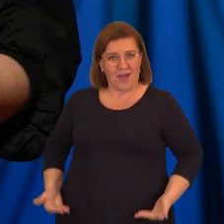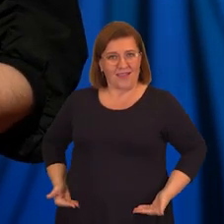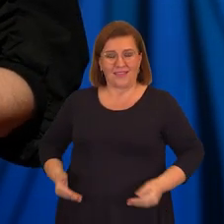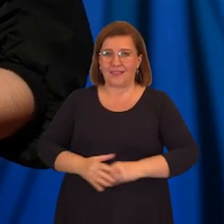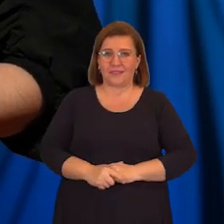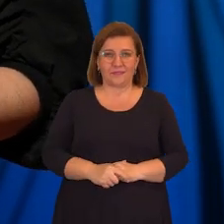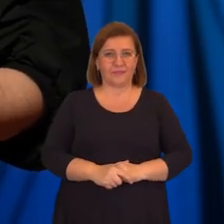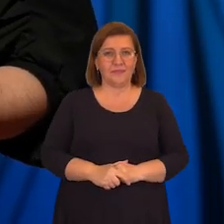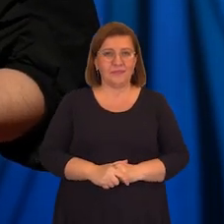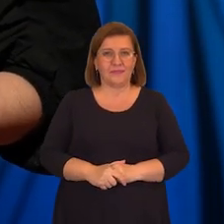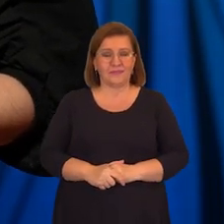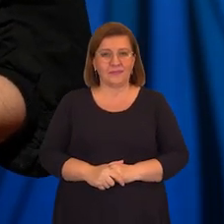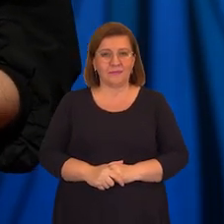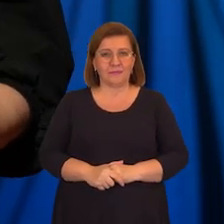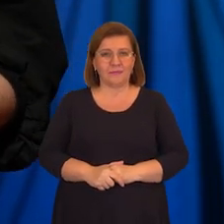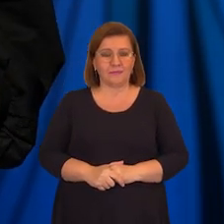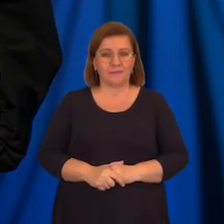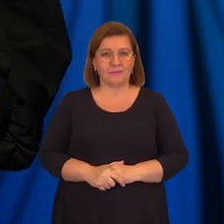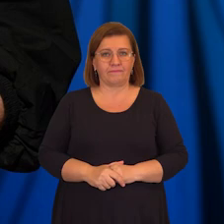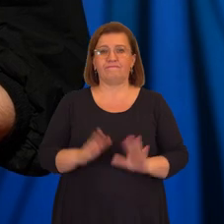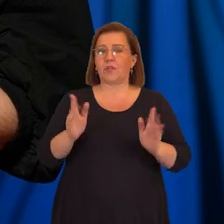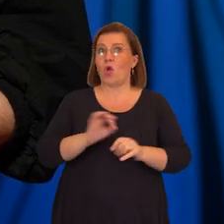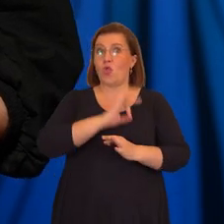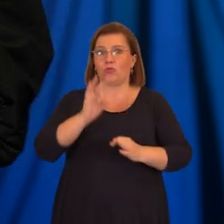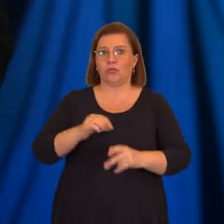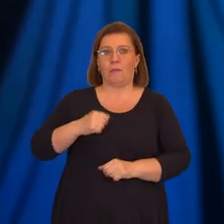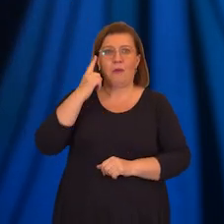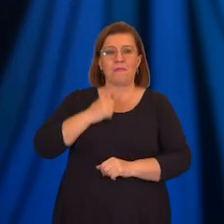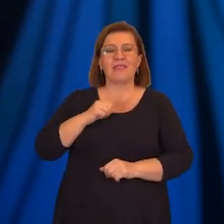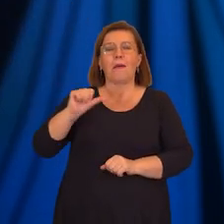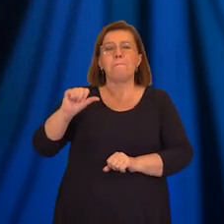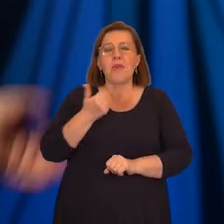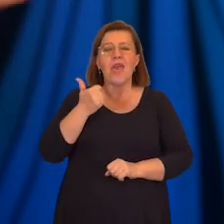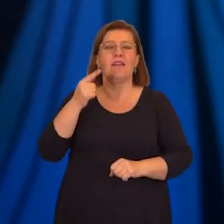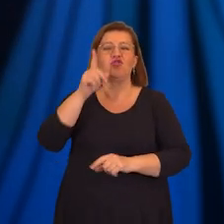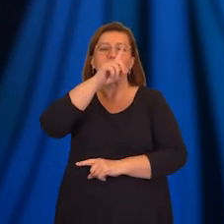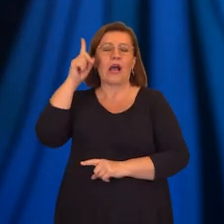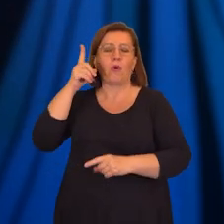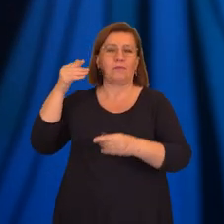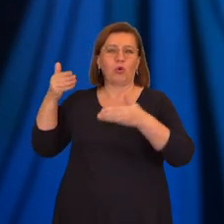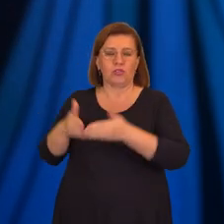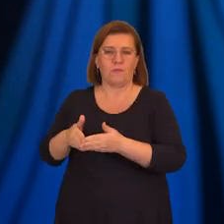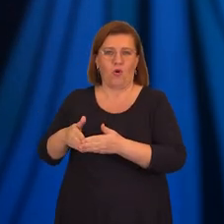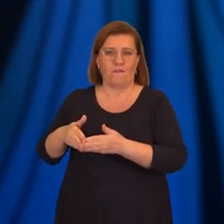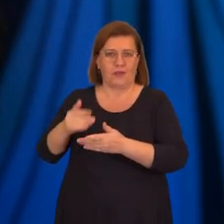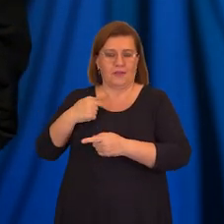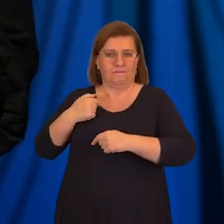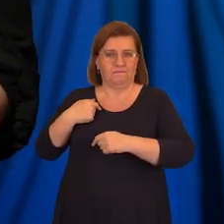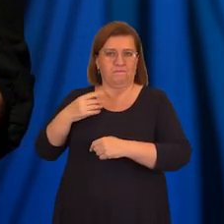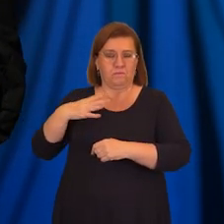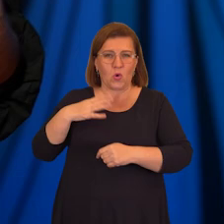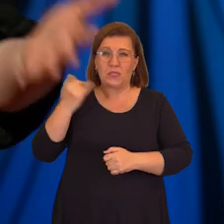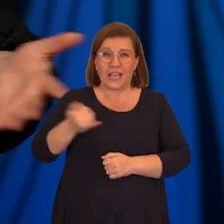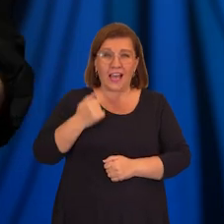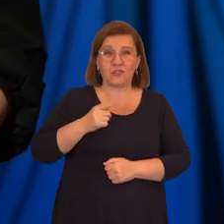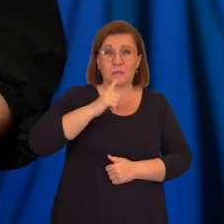To dzisiaj pamiętam pierwszy zakład pogrzebowy, który mijałam w drodze do sklepu zoologicznego. Aby kupić